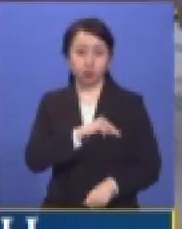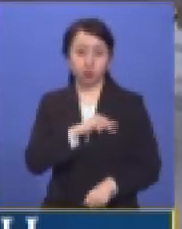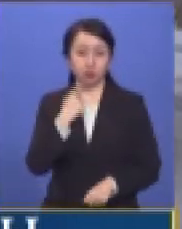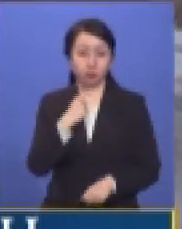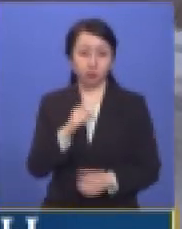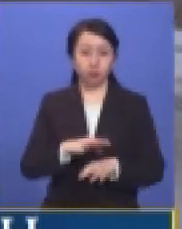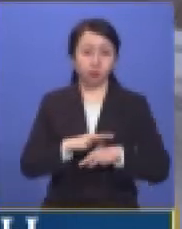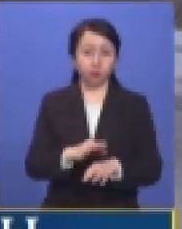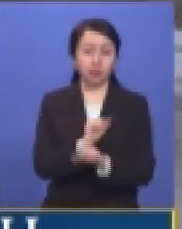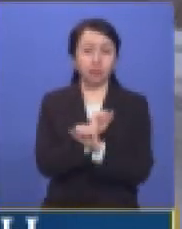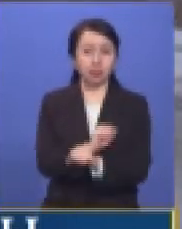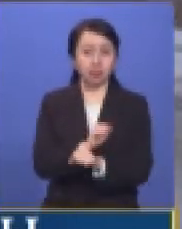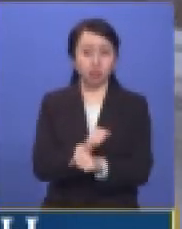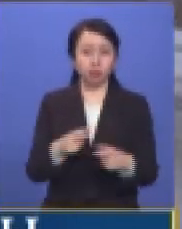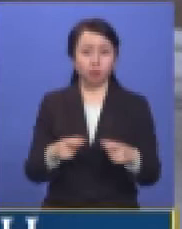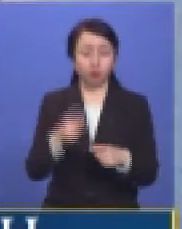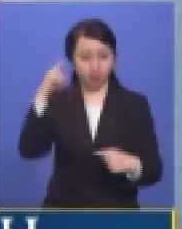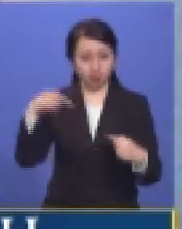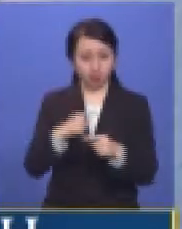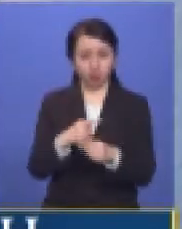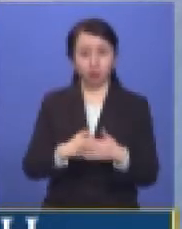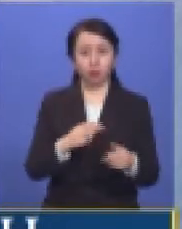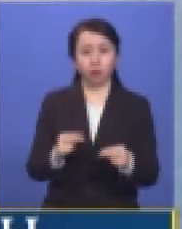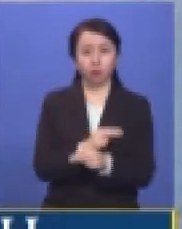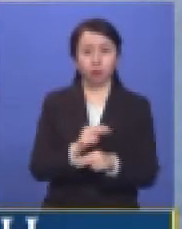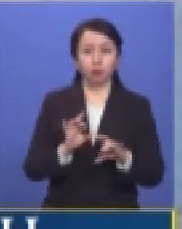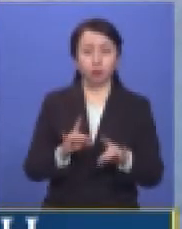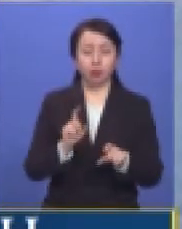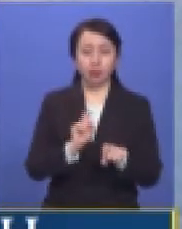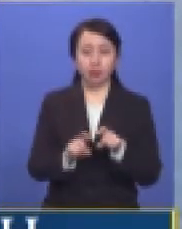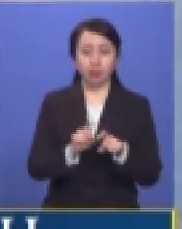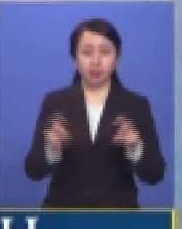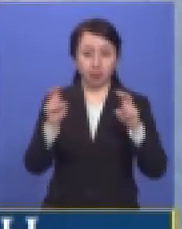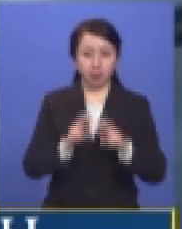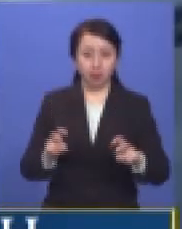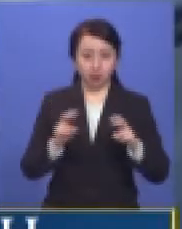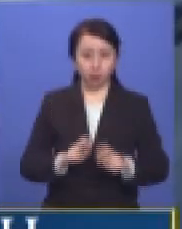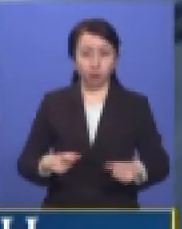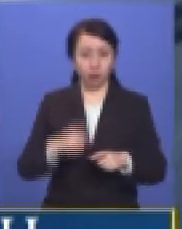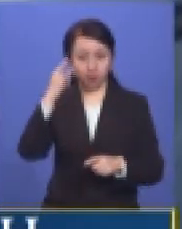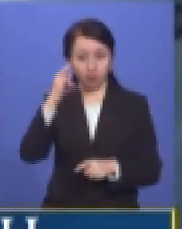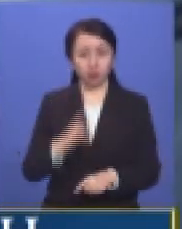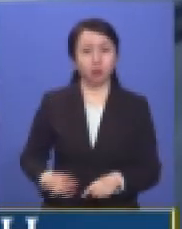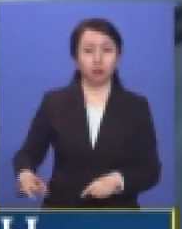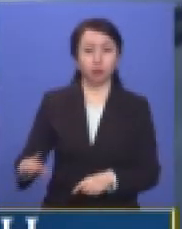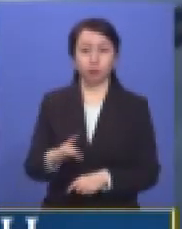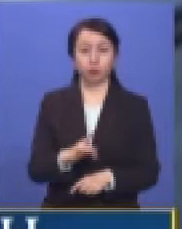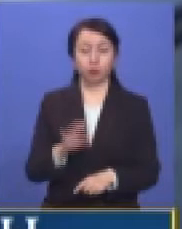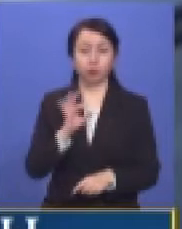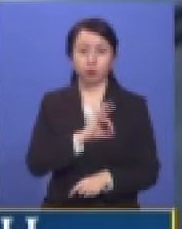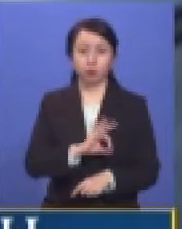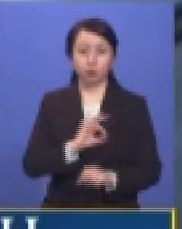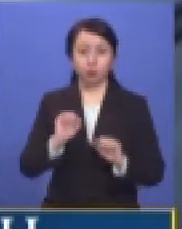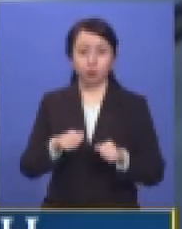туралы куәлік, сақтандыру полисі және техникалық байқаудан өткені туралы диагностикалық карта болған кезде Қазақстан Республикасының аумағында пайдалануға